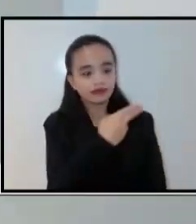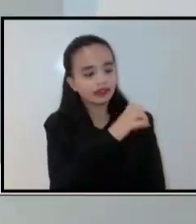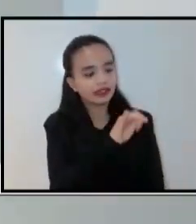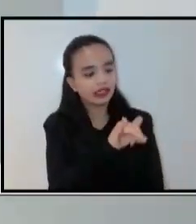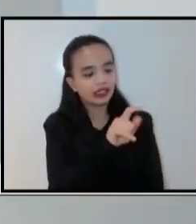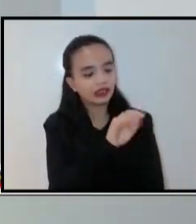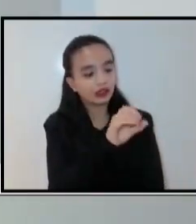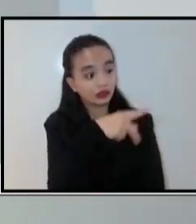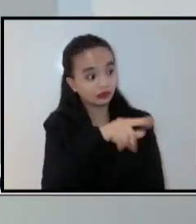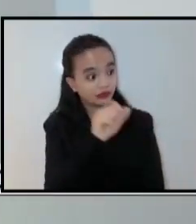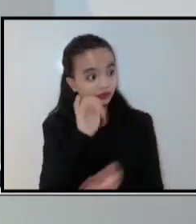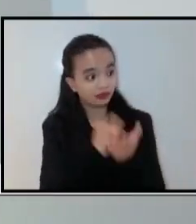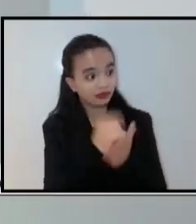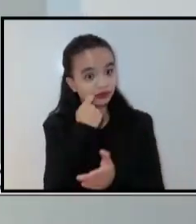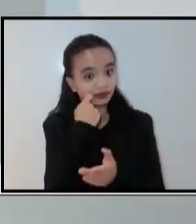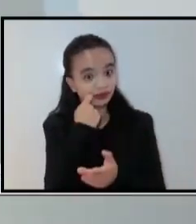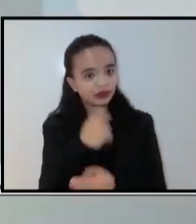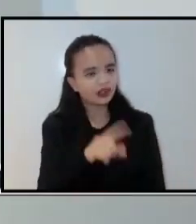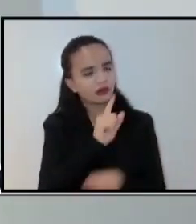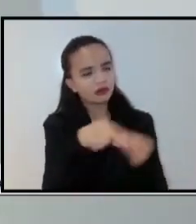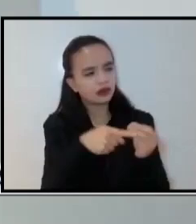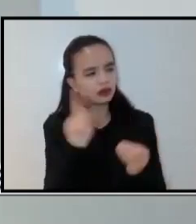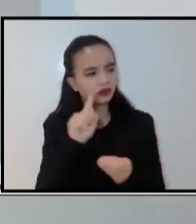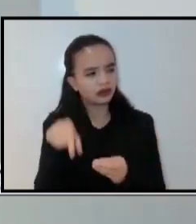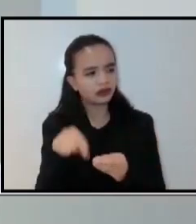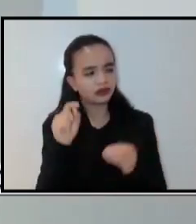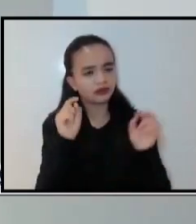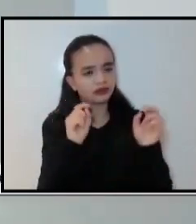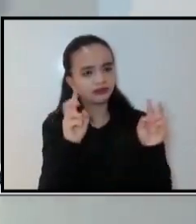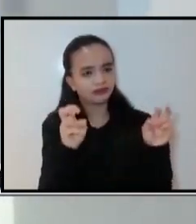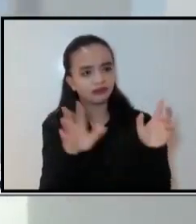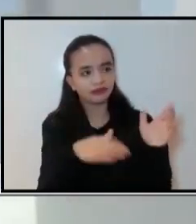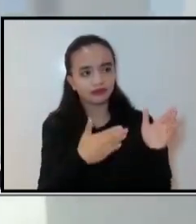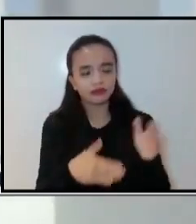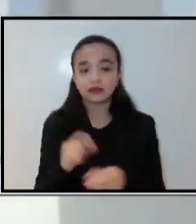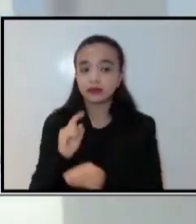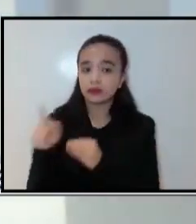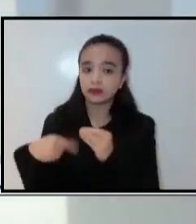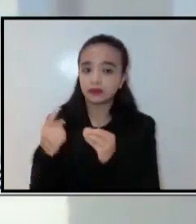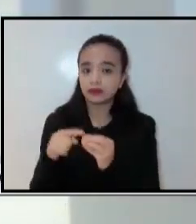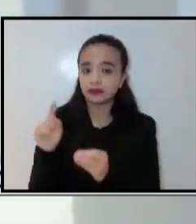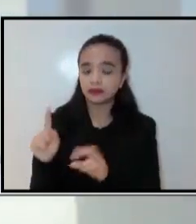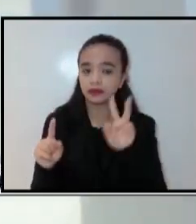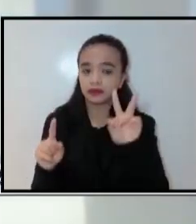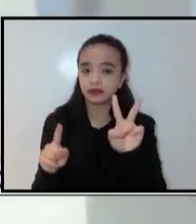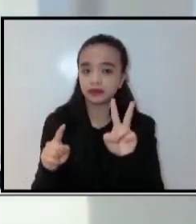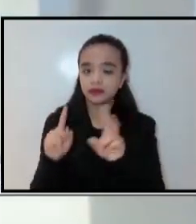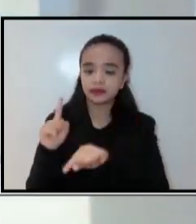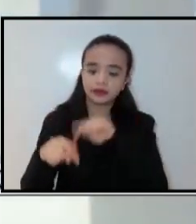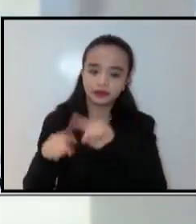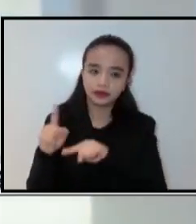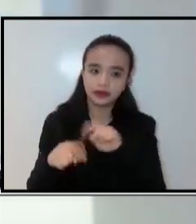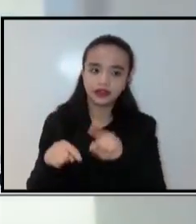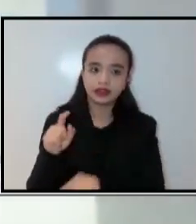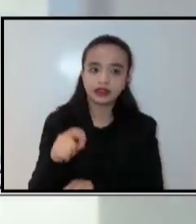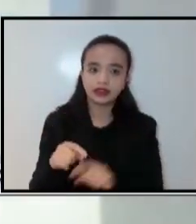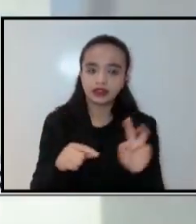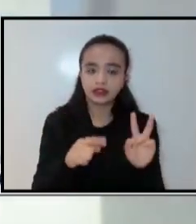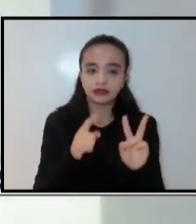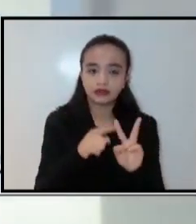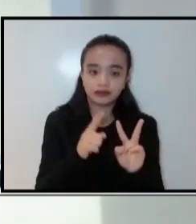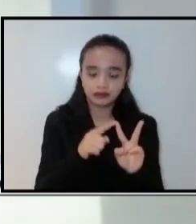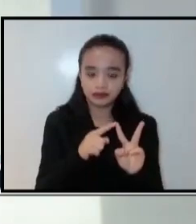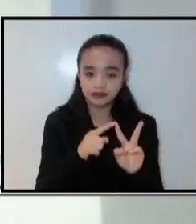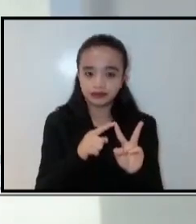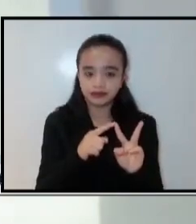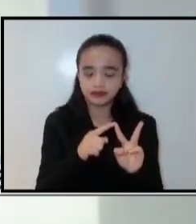kanina ng opening. Tungkol saan ba itong kantang ito? About po siya sa dalawang magtropa. So, yung isa po sa kanila,